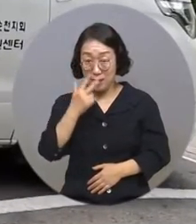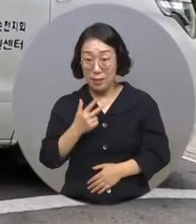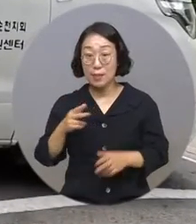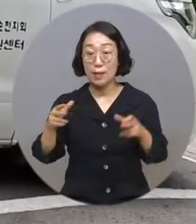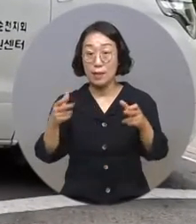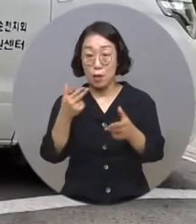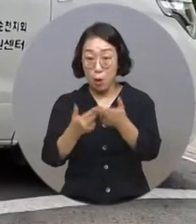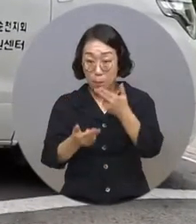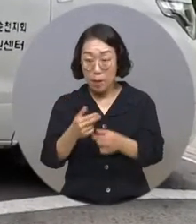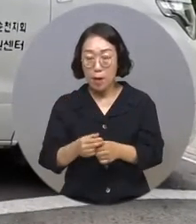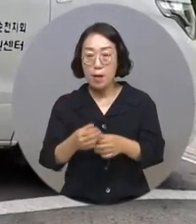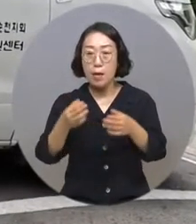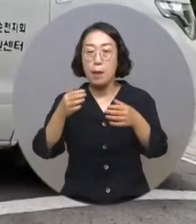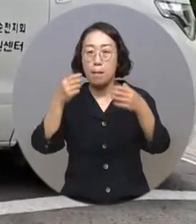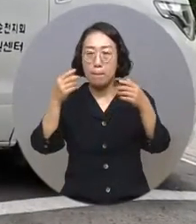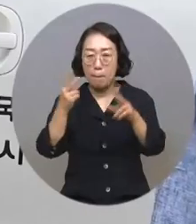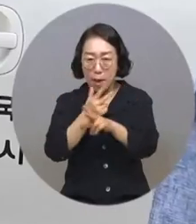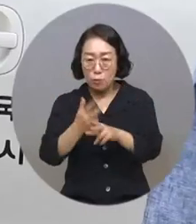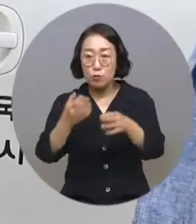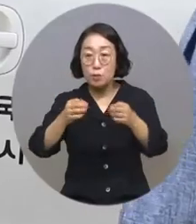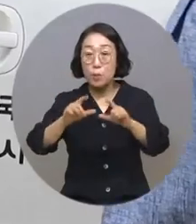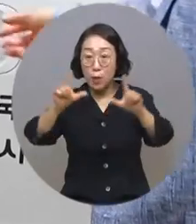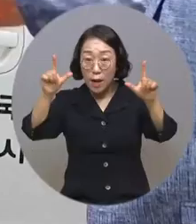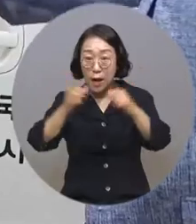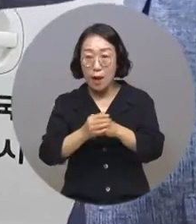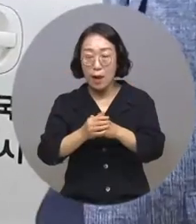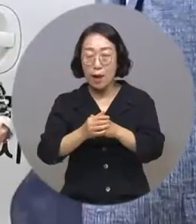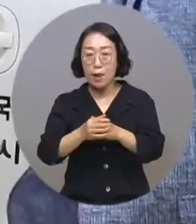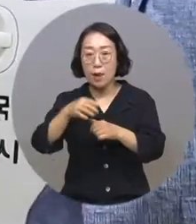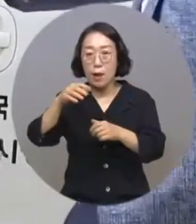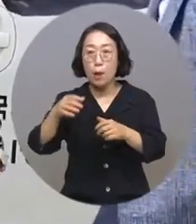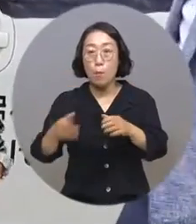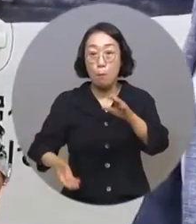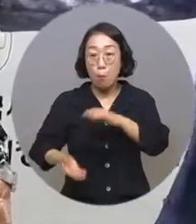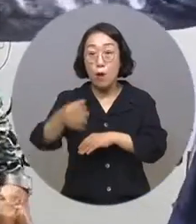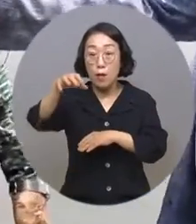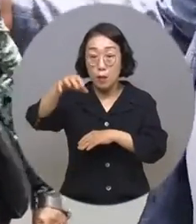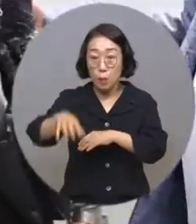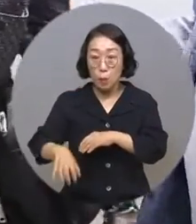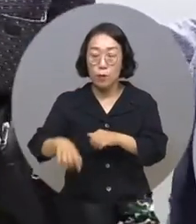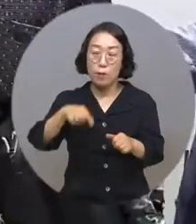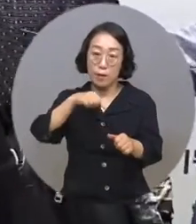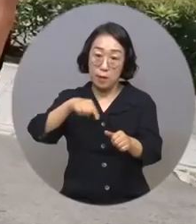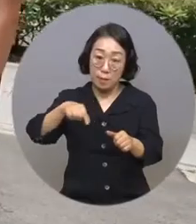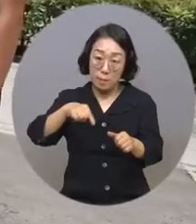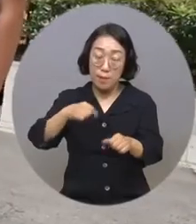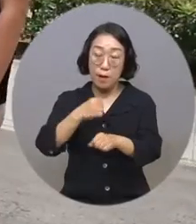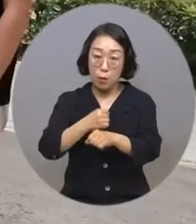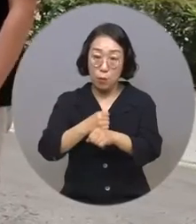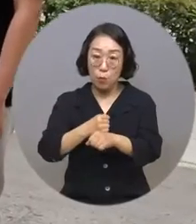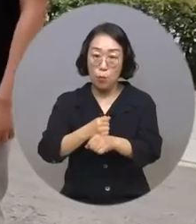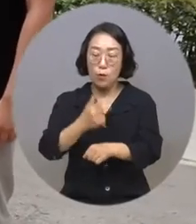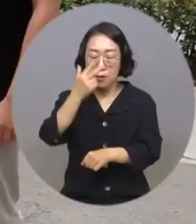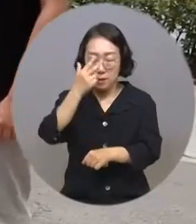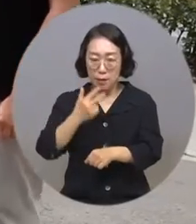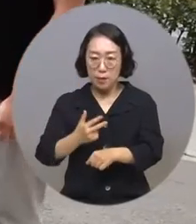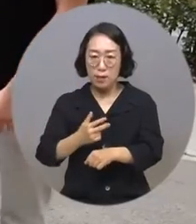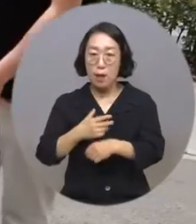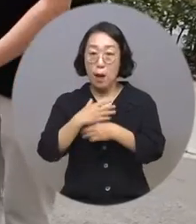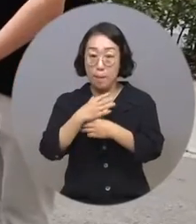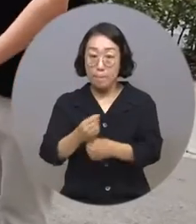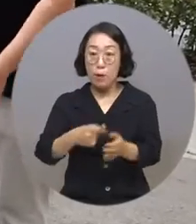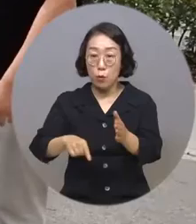순천시각장애인협회는 매주 금요일 순천시 가곡동에 위치한 볼링장에서 볼링 교실을 진행하며 시각장애인들의 편의를